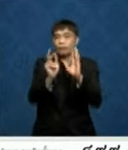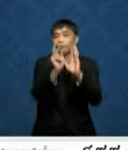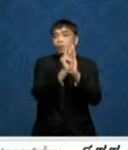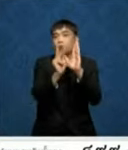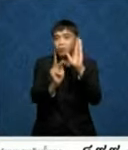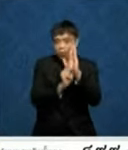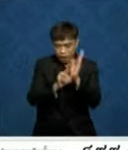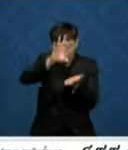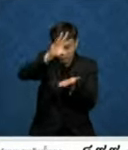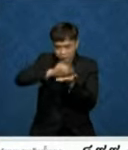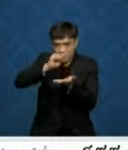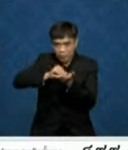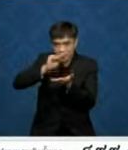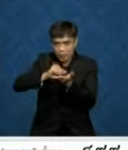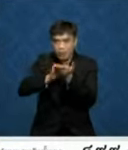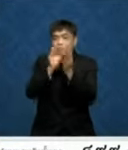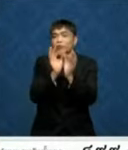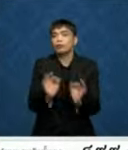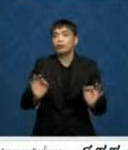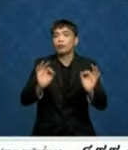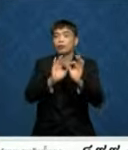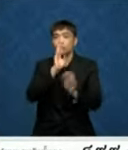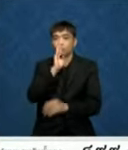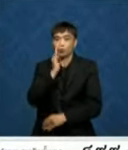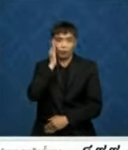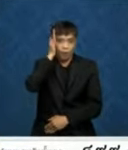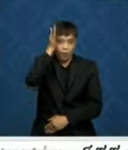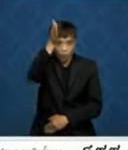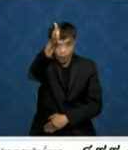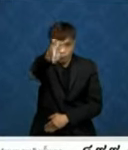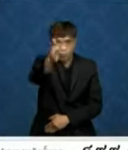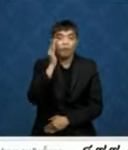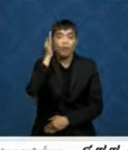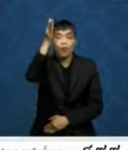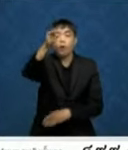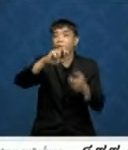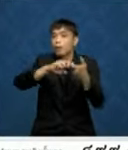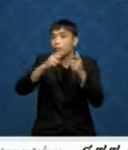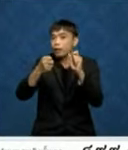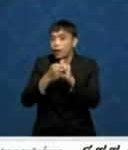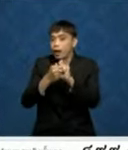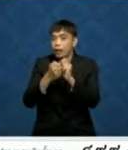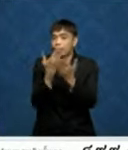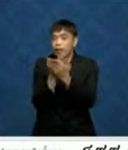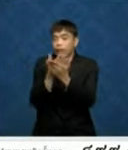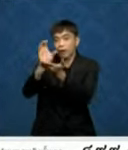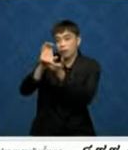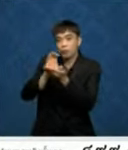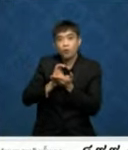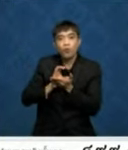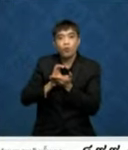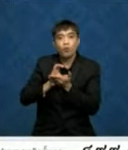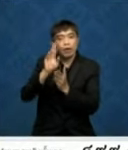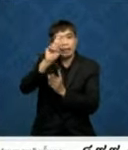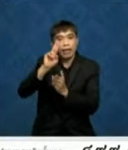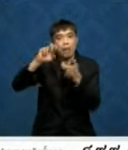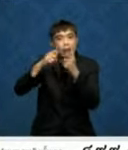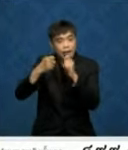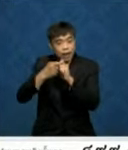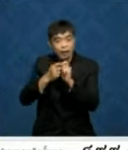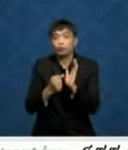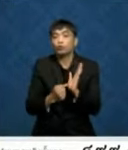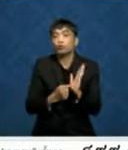ทึกไว้ในสภาแห่งนี้ว่าหากในอนาคตอันใกล้มีปัญหาในการใช้จ่ายเงินงบประมาณไม่ว่าจะเป็นเรื่องของการพิจารณ